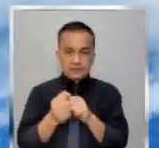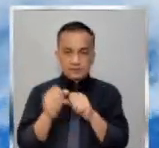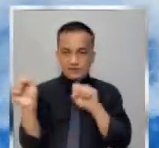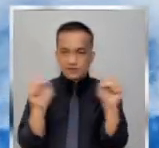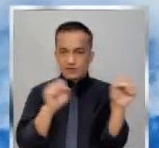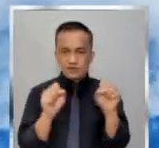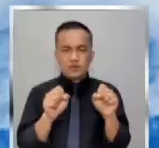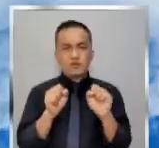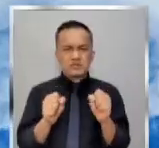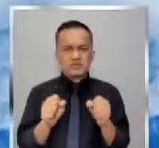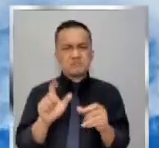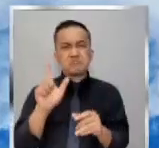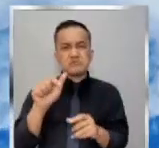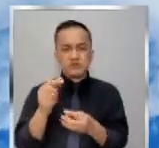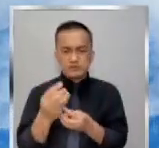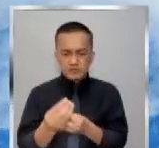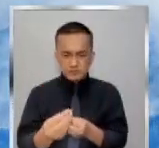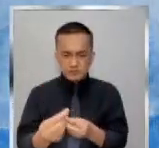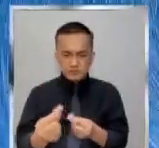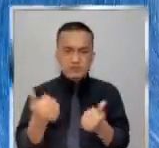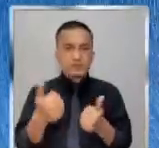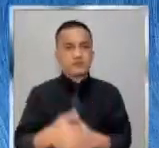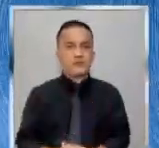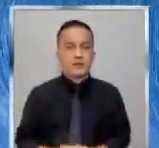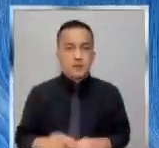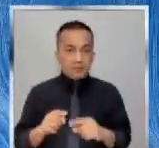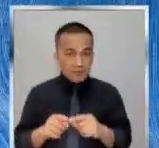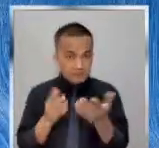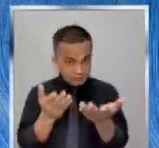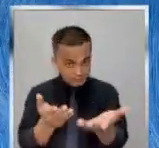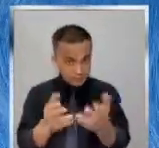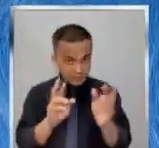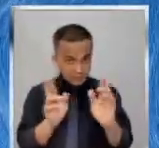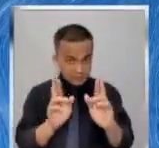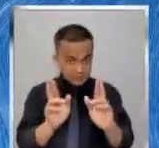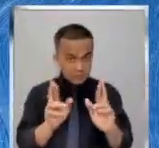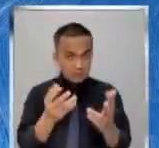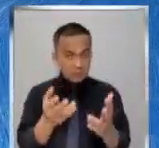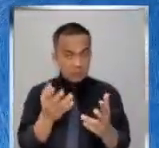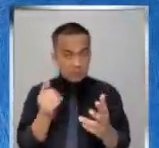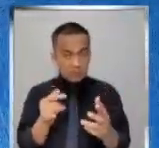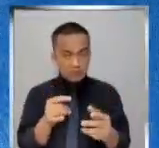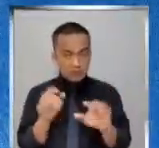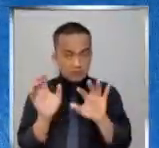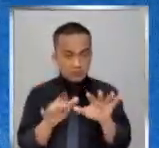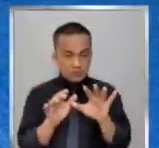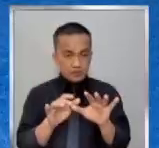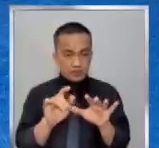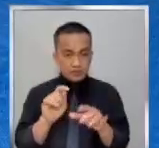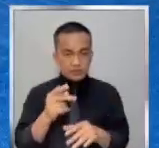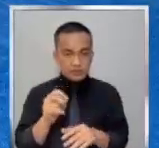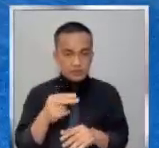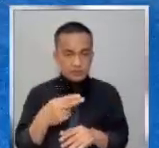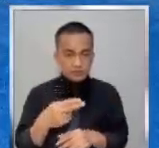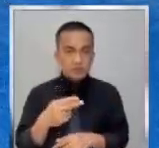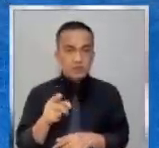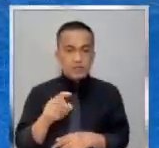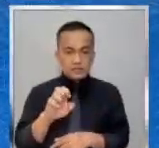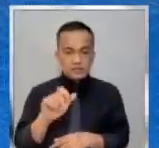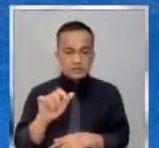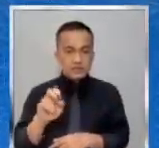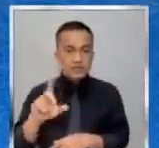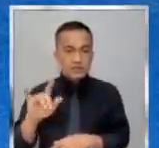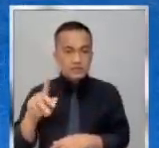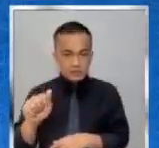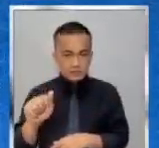rin daw ito sa mga susunod na araw. Pero maging I am ready ha, dahil magpapaulan ng trough o extension ng LPA, gayon din